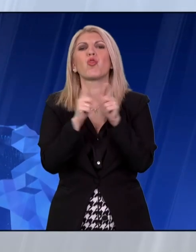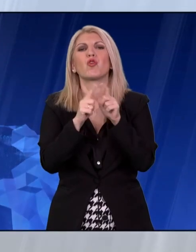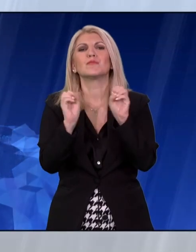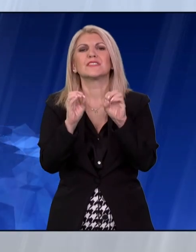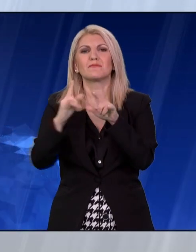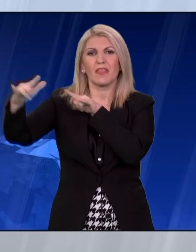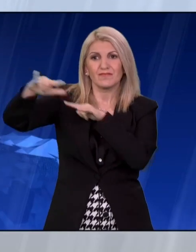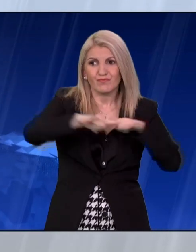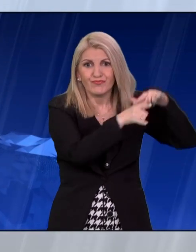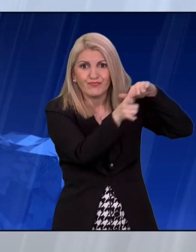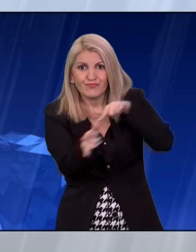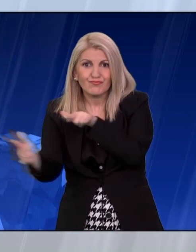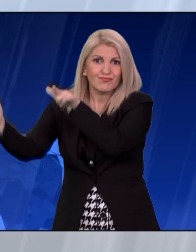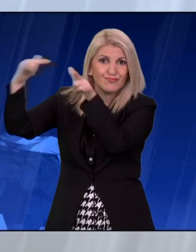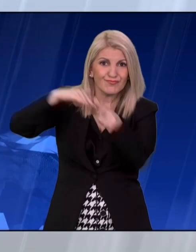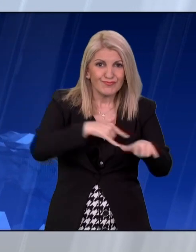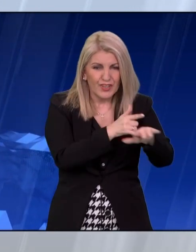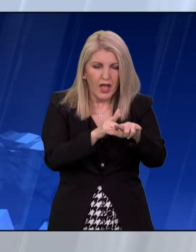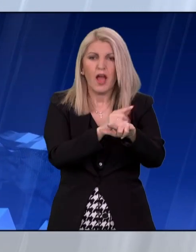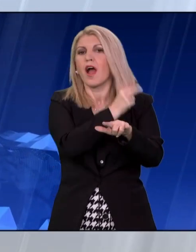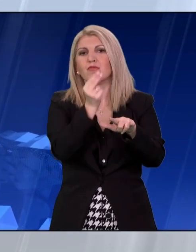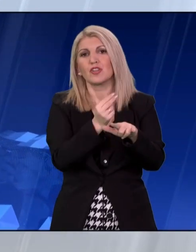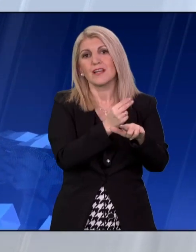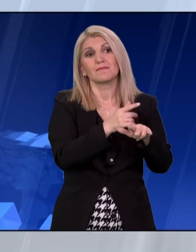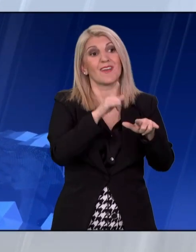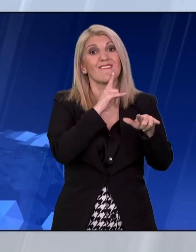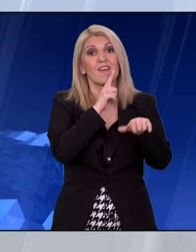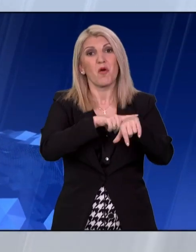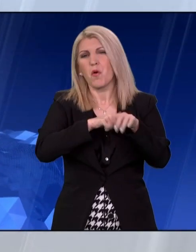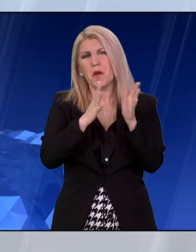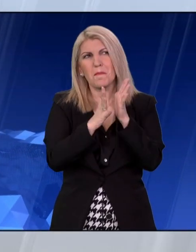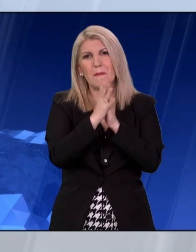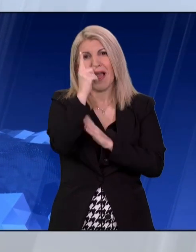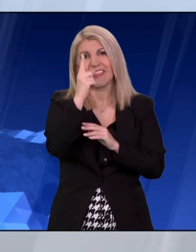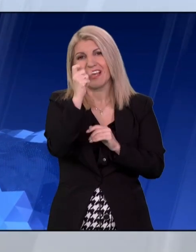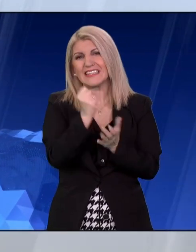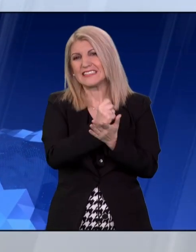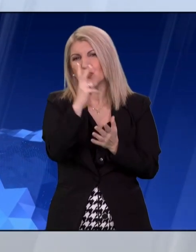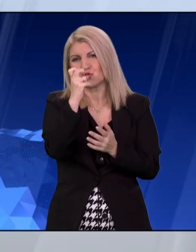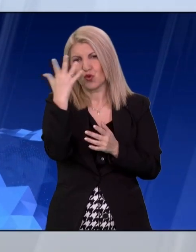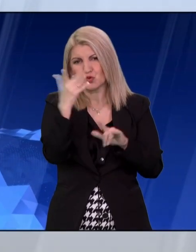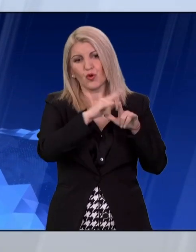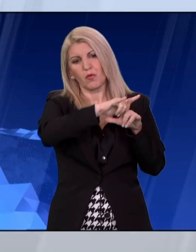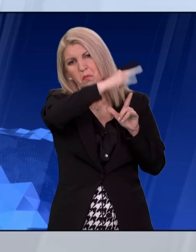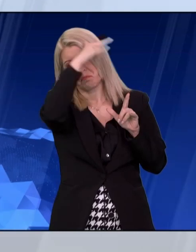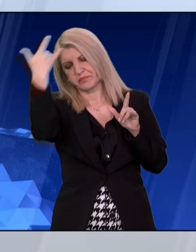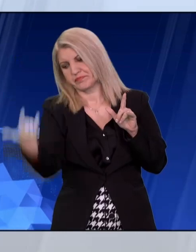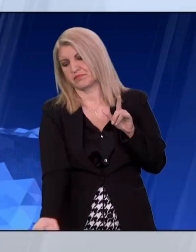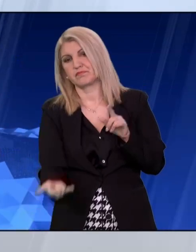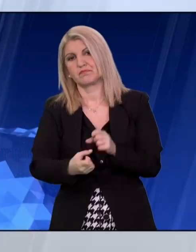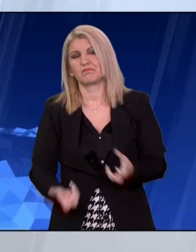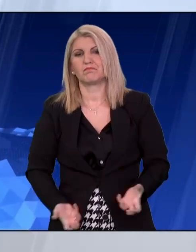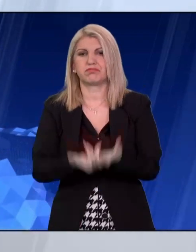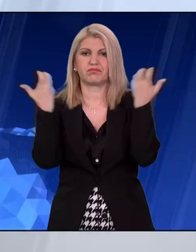αεροσκάφη επέστρεφαν στο αεροδρόμιο για προσγείωση στις 11:28 χτύπησε η καταστροφή